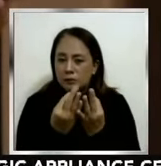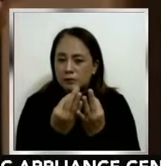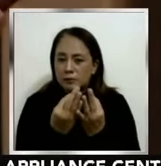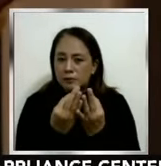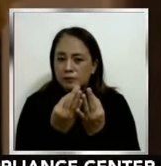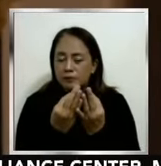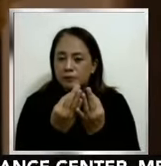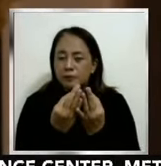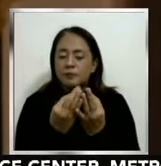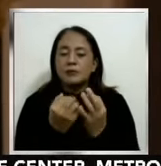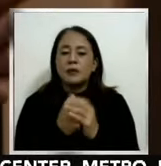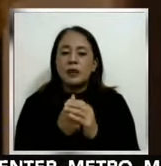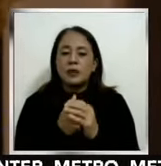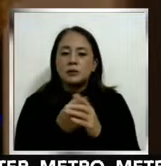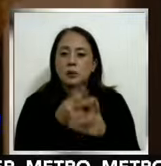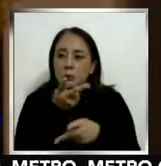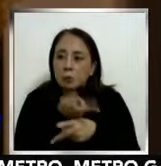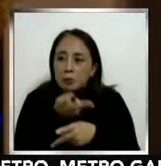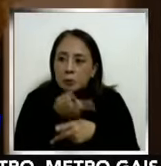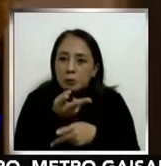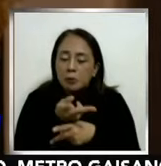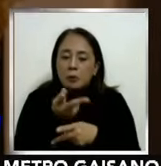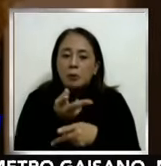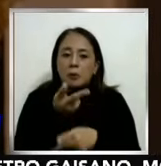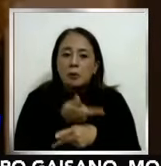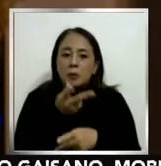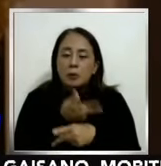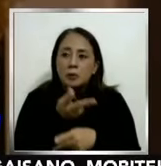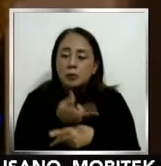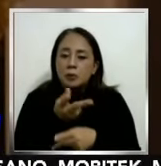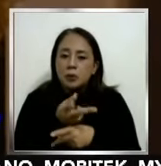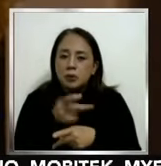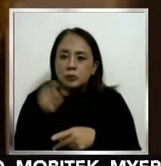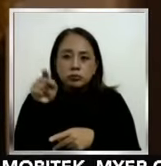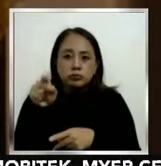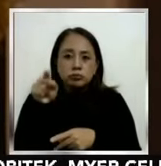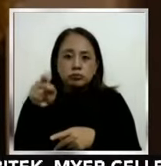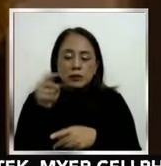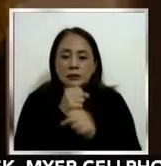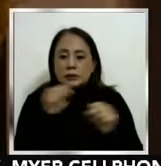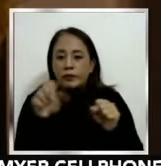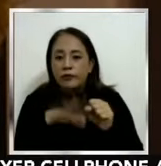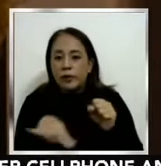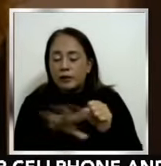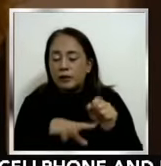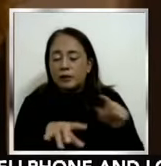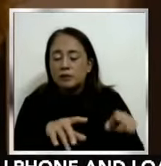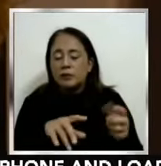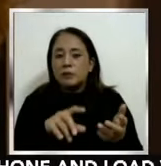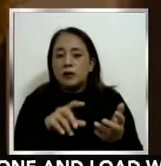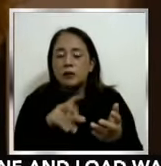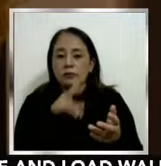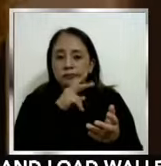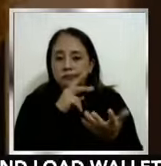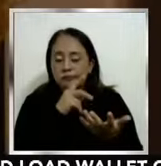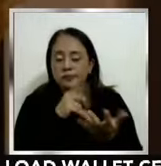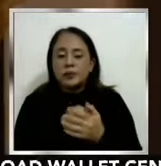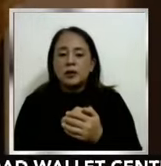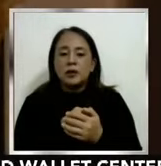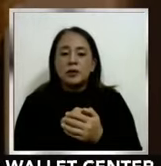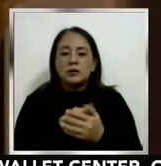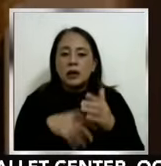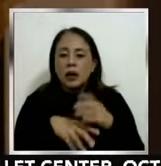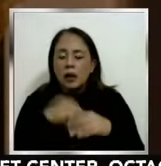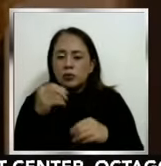Na nag-abang doon sa tinuturong naging safe house ng ating mga suspect, no? May lumabas na isang